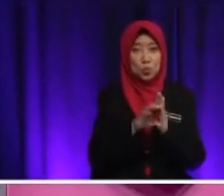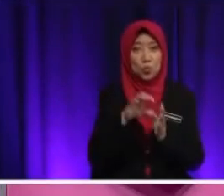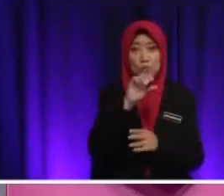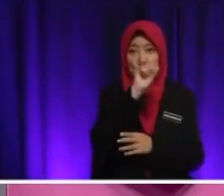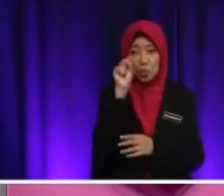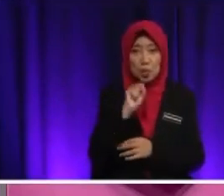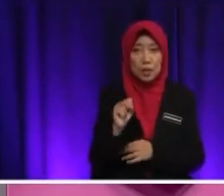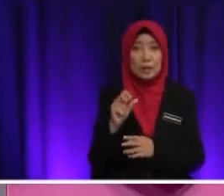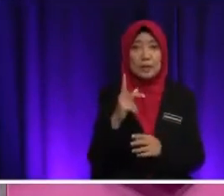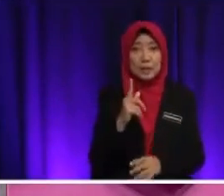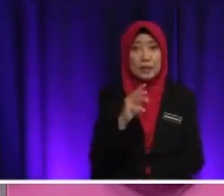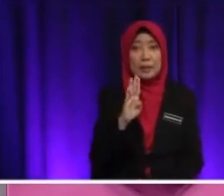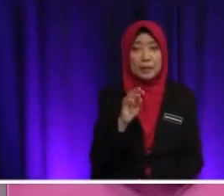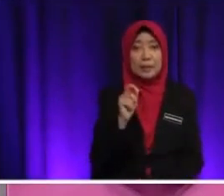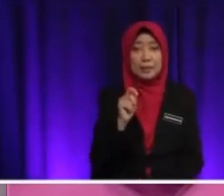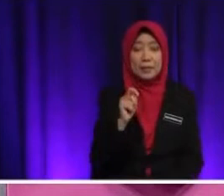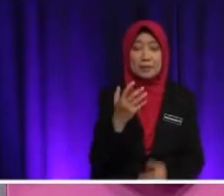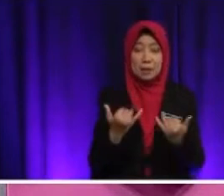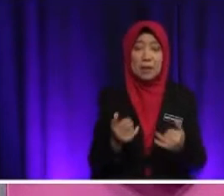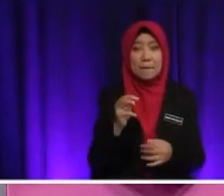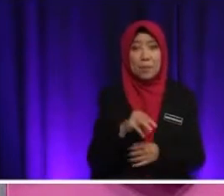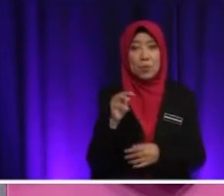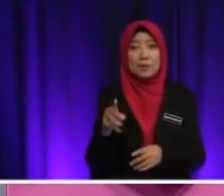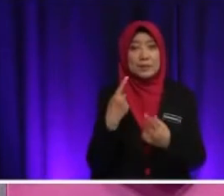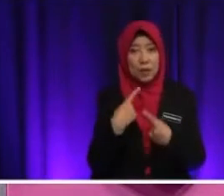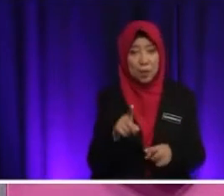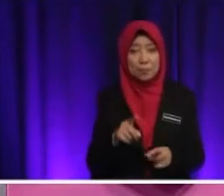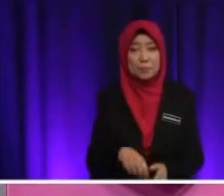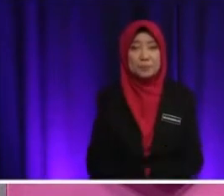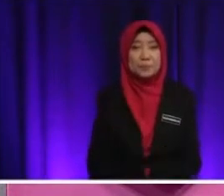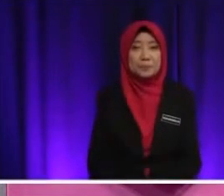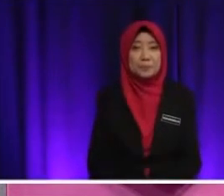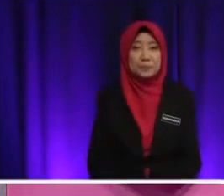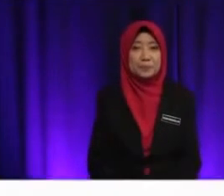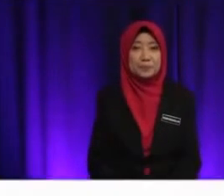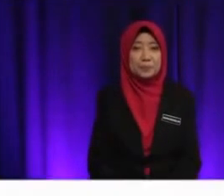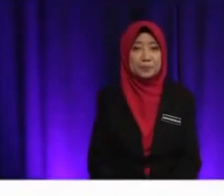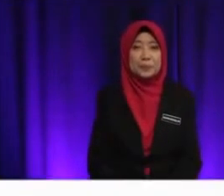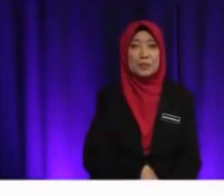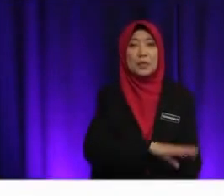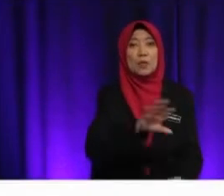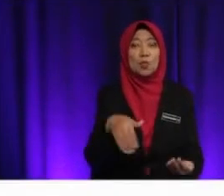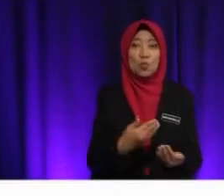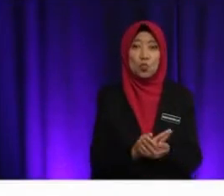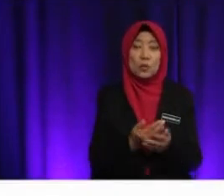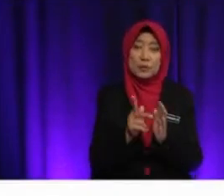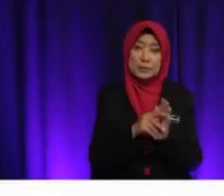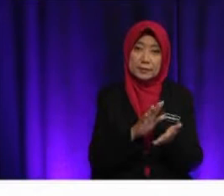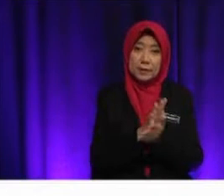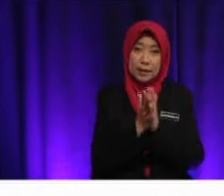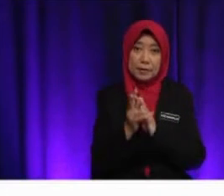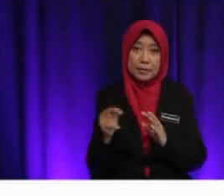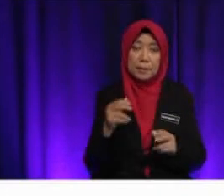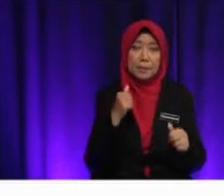kebat. Saya nak bagi soalan ni dekat murid-murid. Kita ulang balik soalan tadi ya. Semua kejadian di alam ini